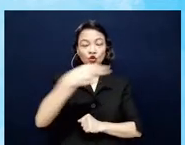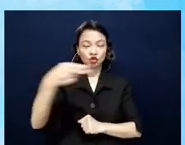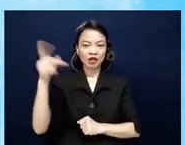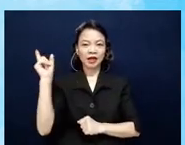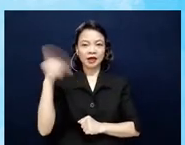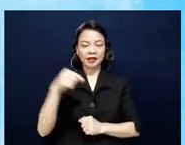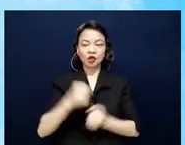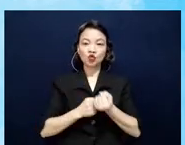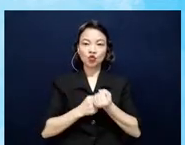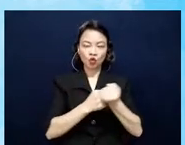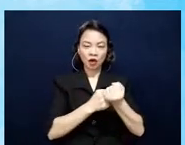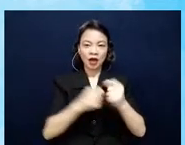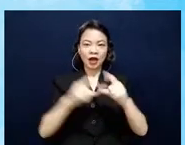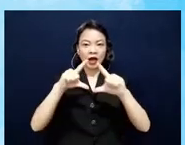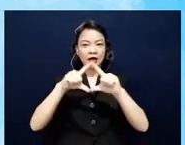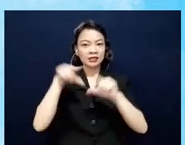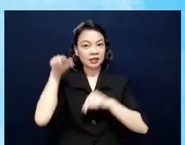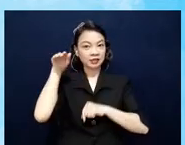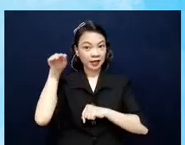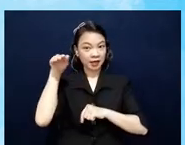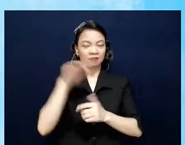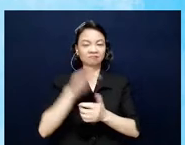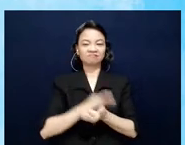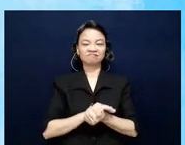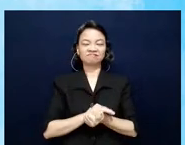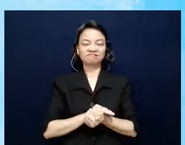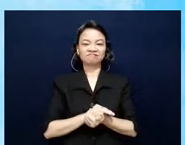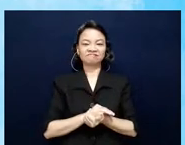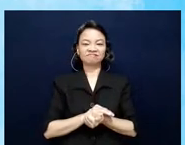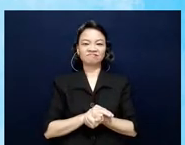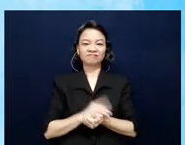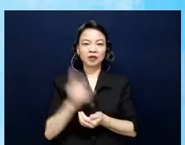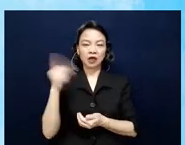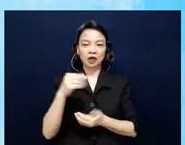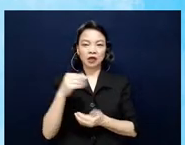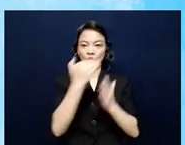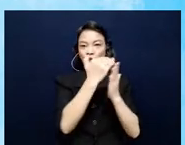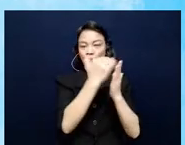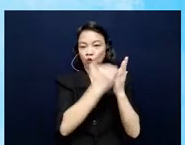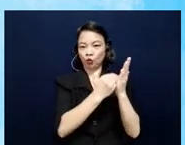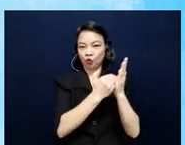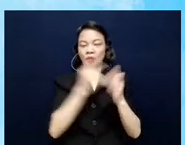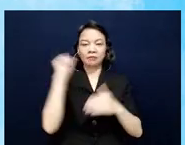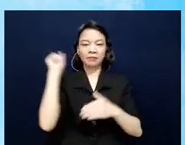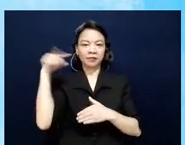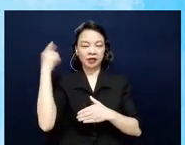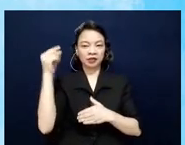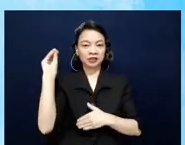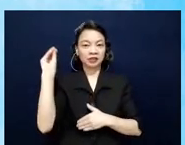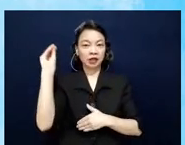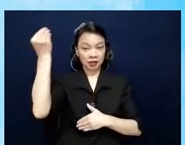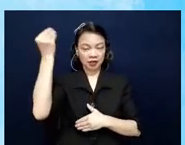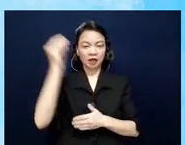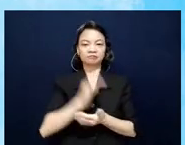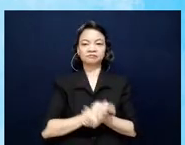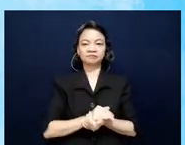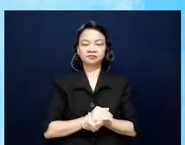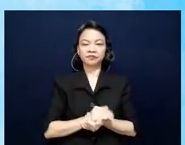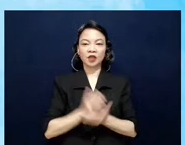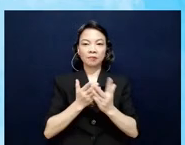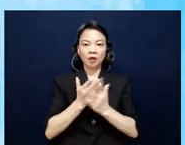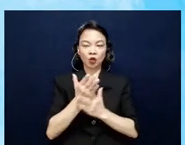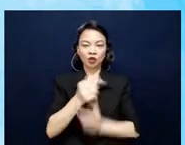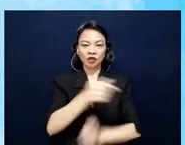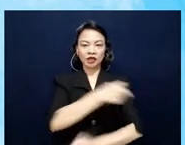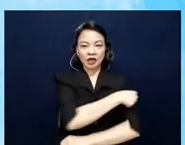dukungan AstraZeneca, dan tentu dari jajaran pemerintah Provinsi DKI Jakarta melalui Dinas Kesehatan